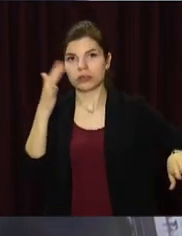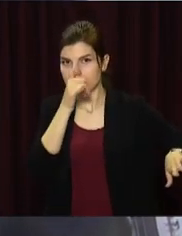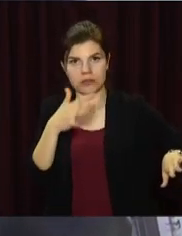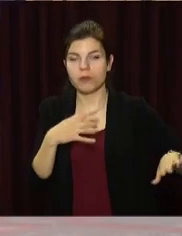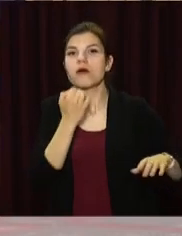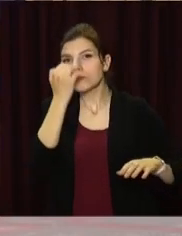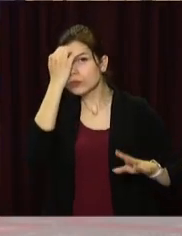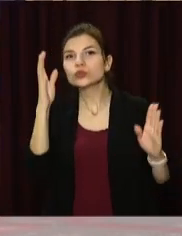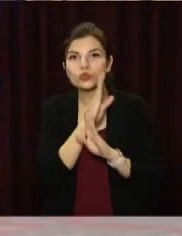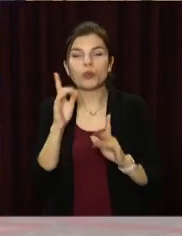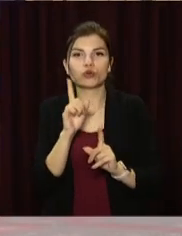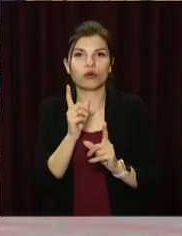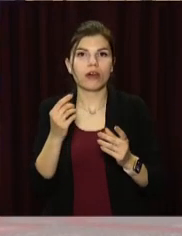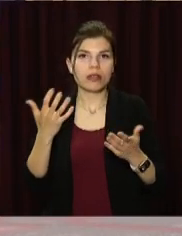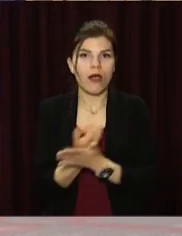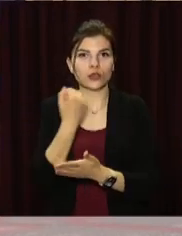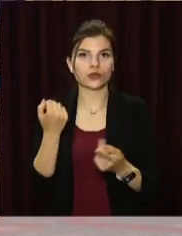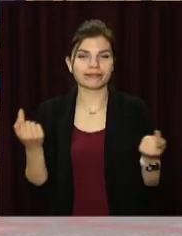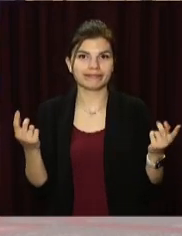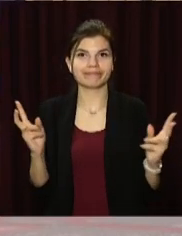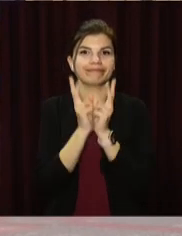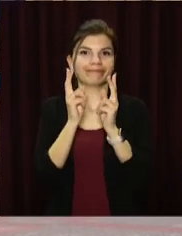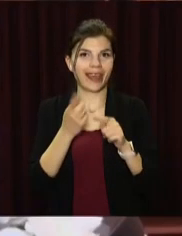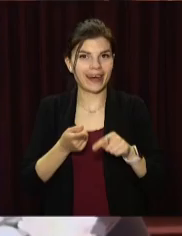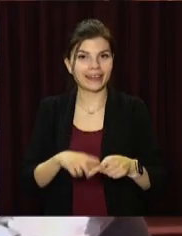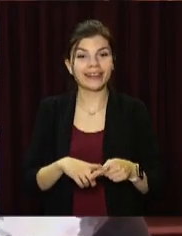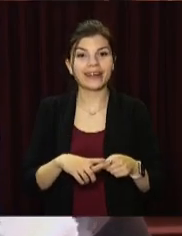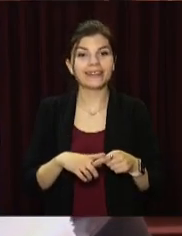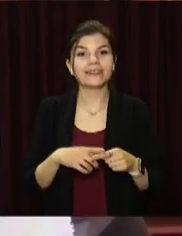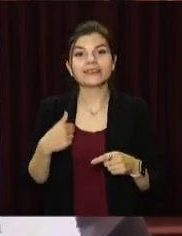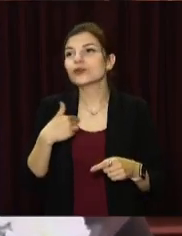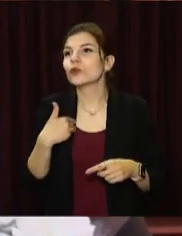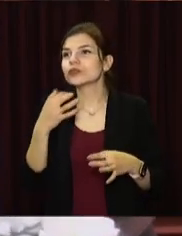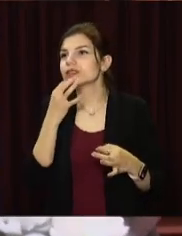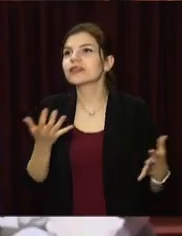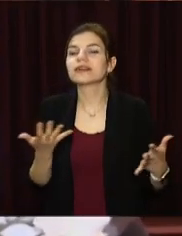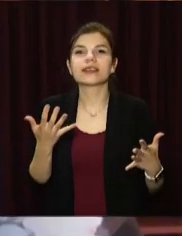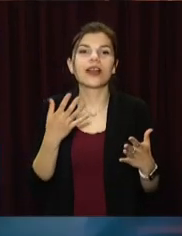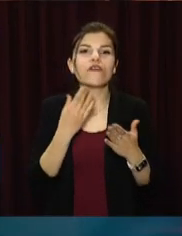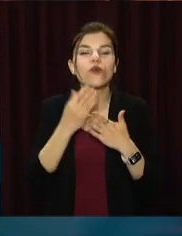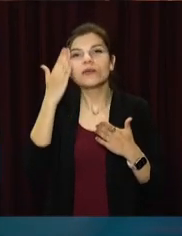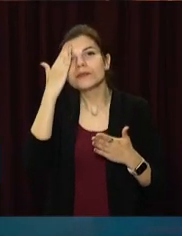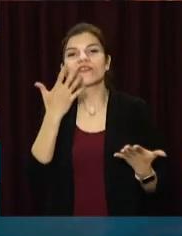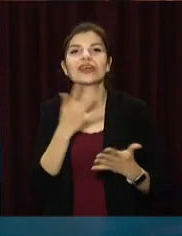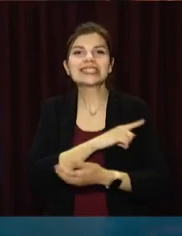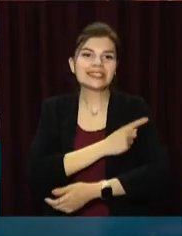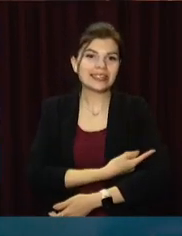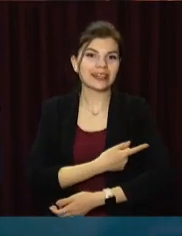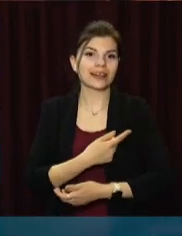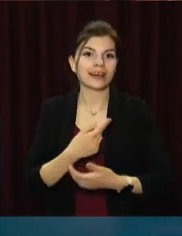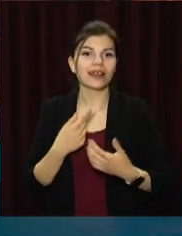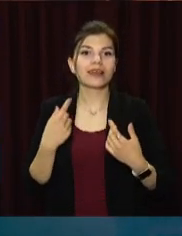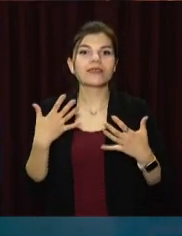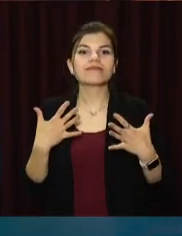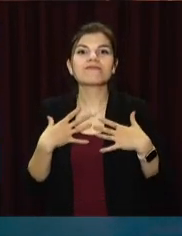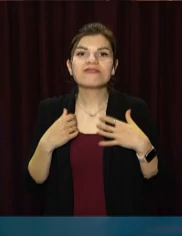яка допомогла їм знайти один одного. Мені хотілося злити такі это свой потенциал, какие-то свои силы на тех